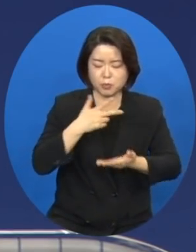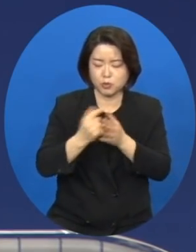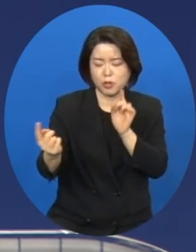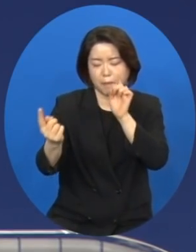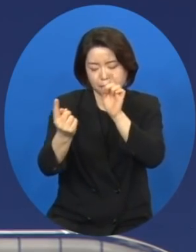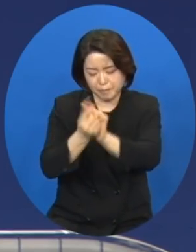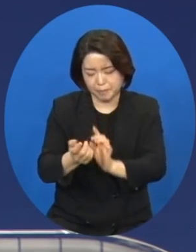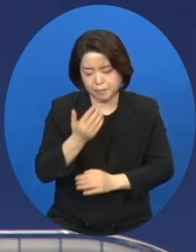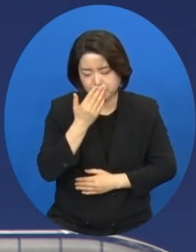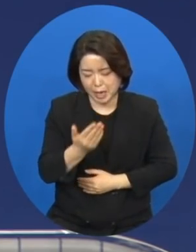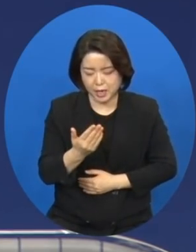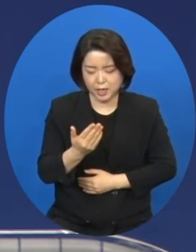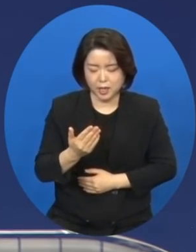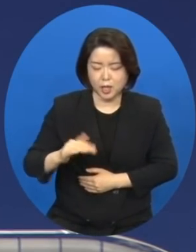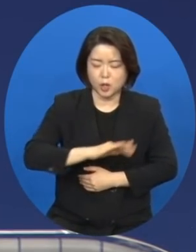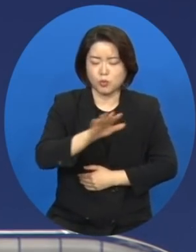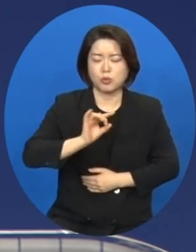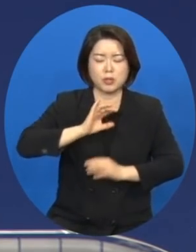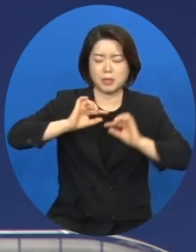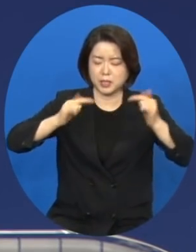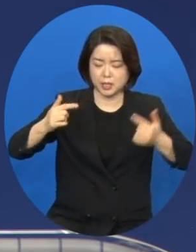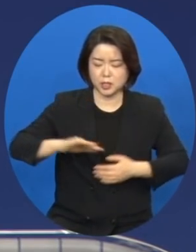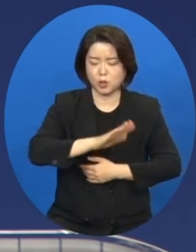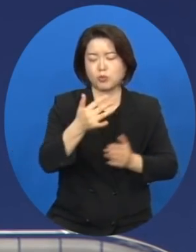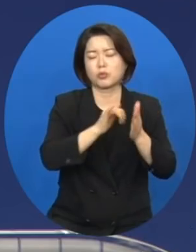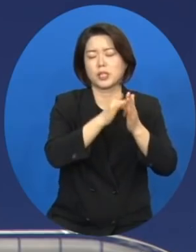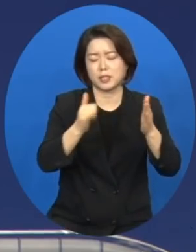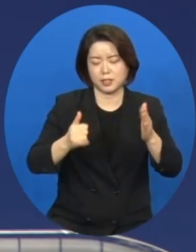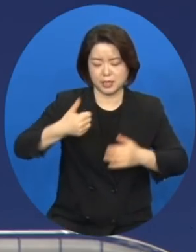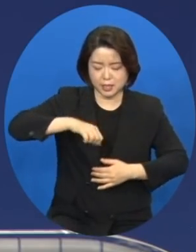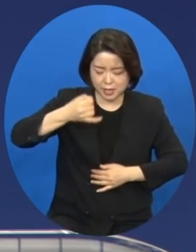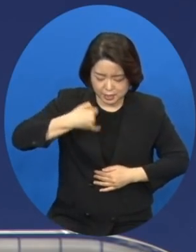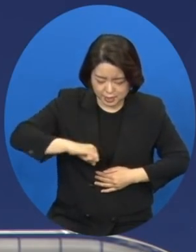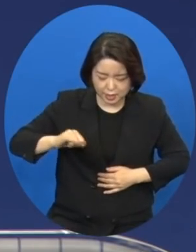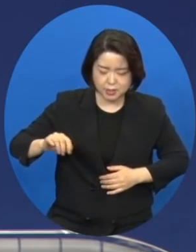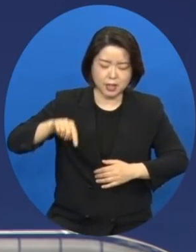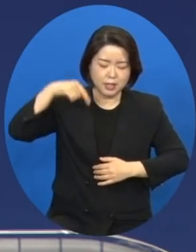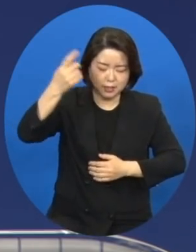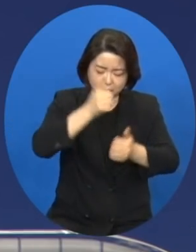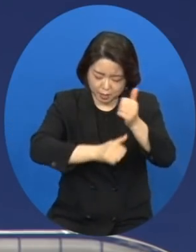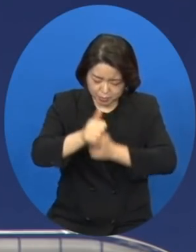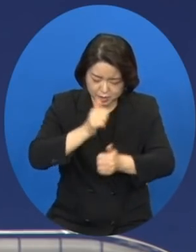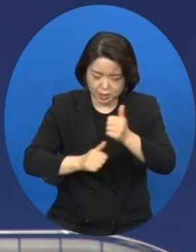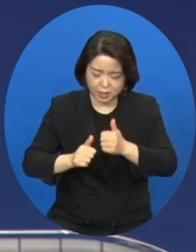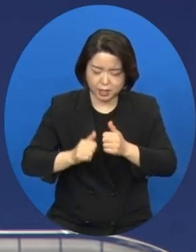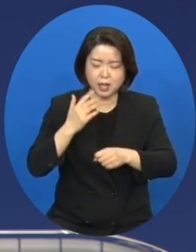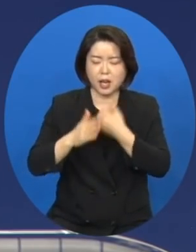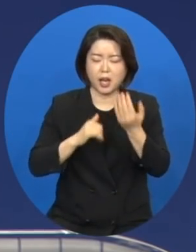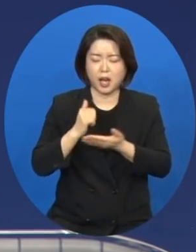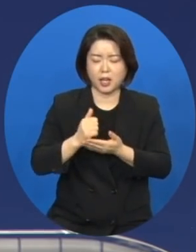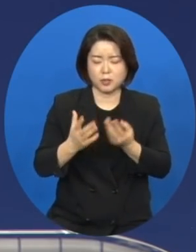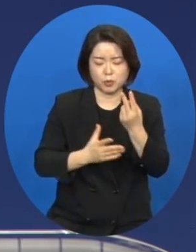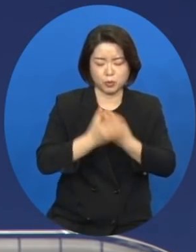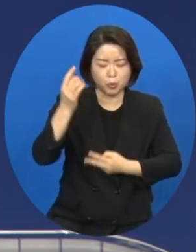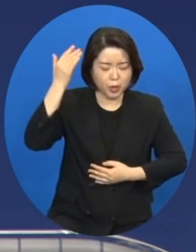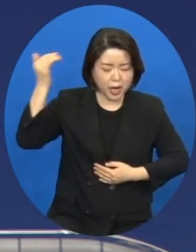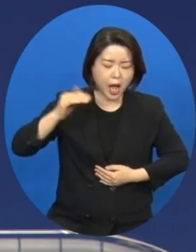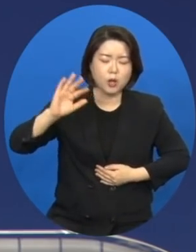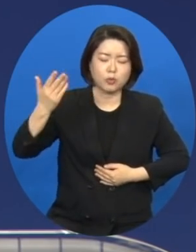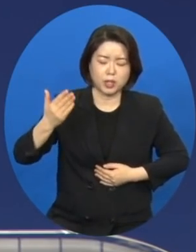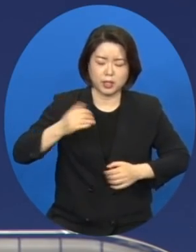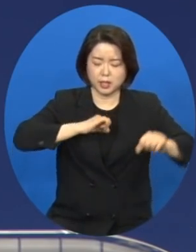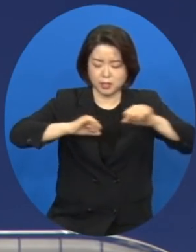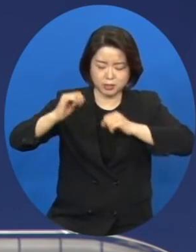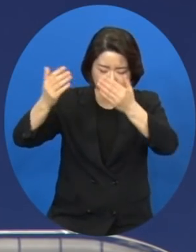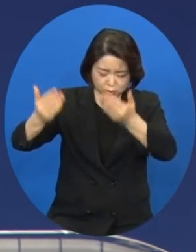맞이할 수 있는 우리만이 아니라 우리 가족들, 자녀들, 다음 세대 하나님 통일 한국이 되어줄 수 있도록